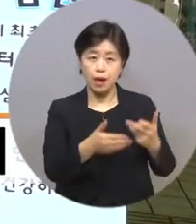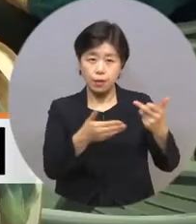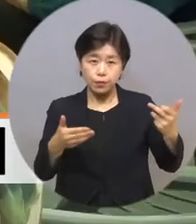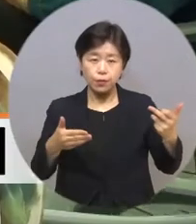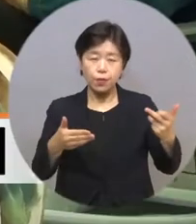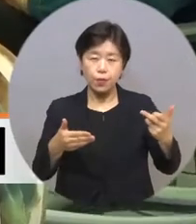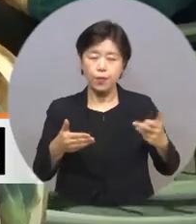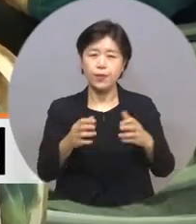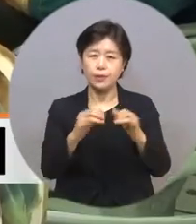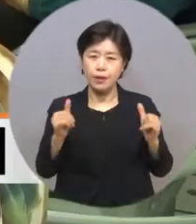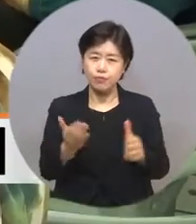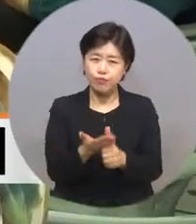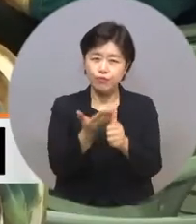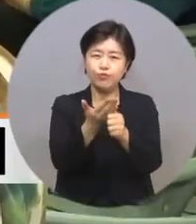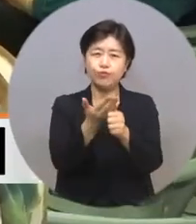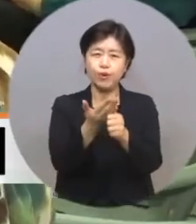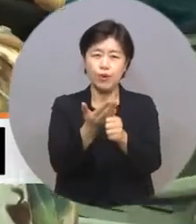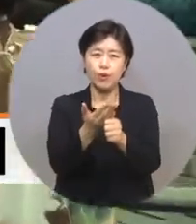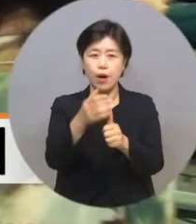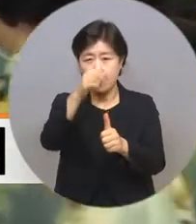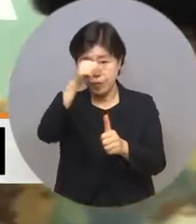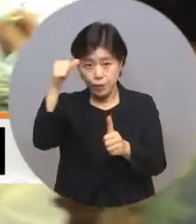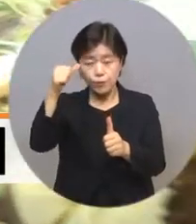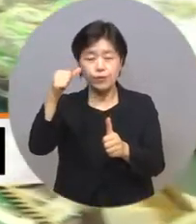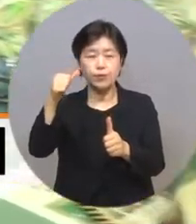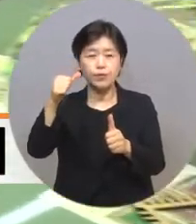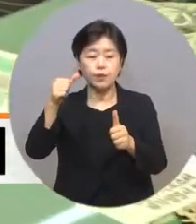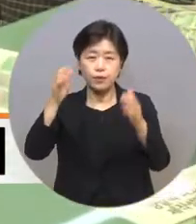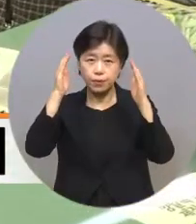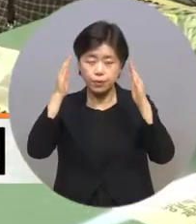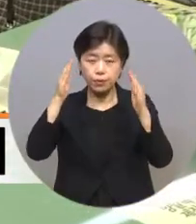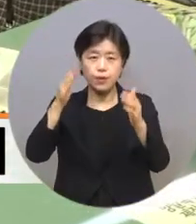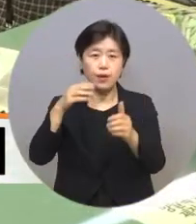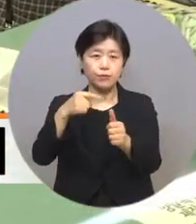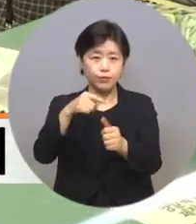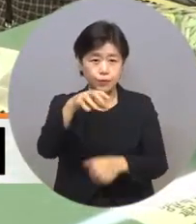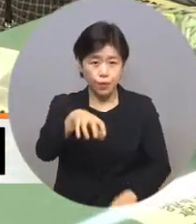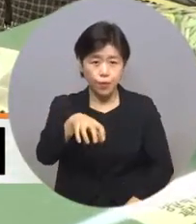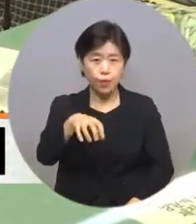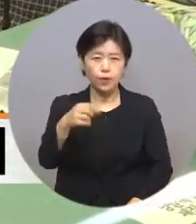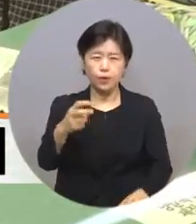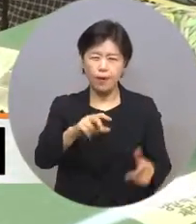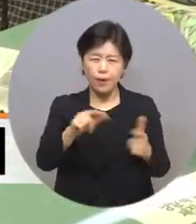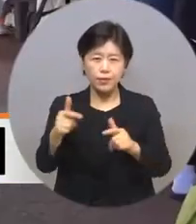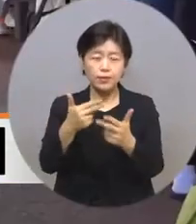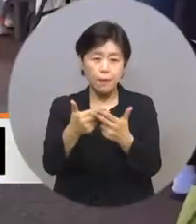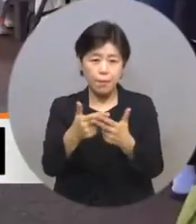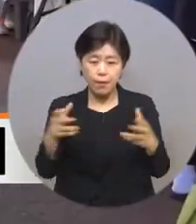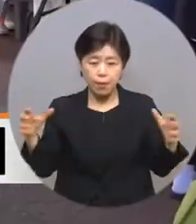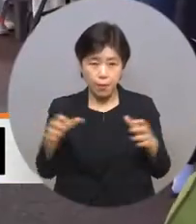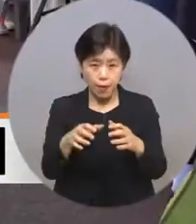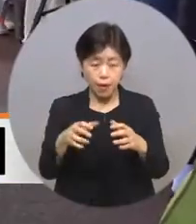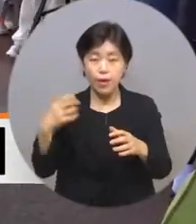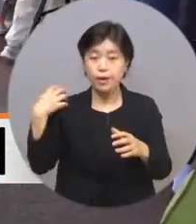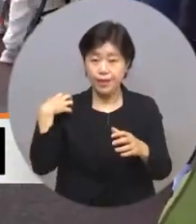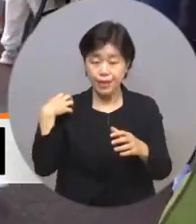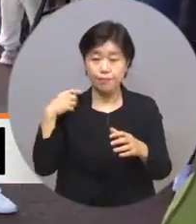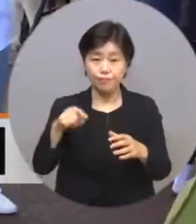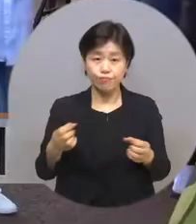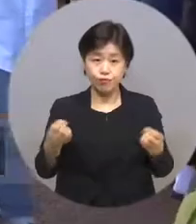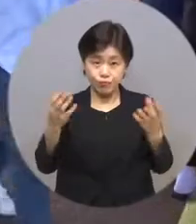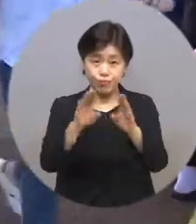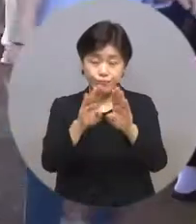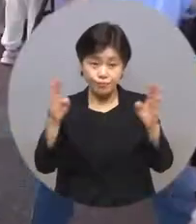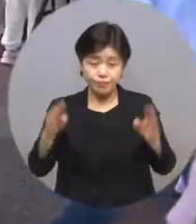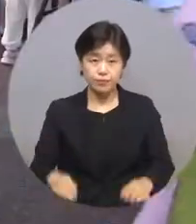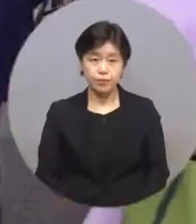인제 육성 평생교육진흥원과 횡성군 평생교육 실무추진 협의회가 주관하는 이번 축제는 코로나19로